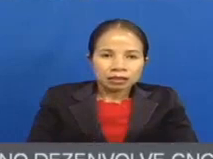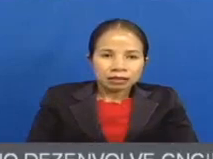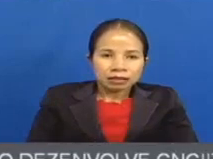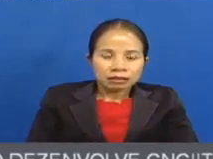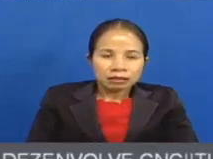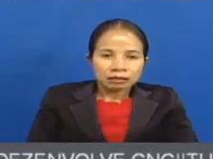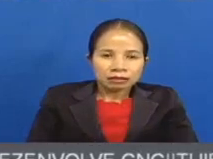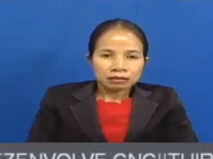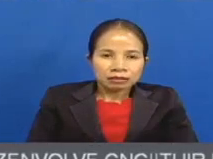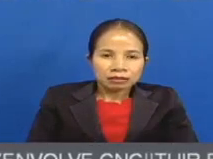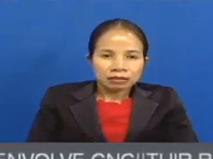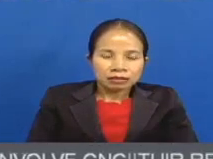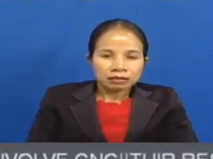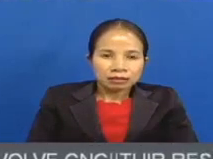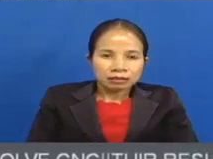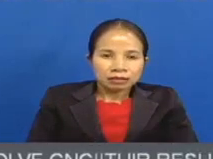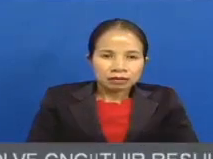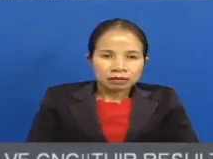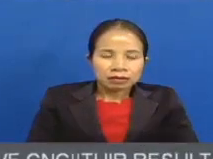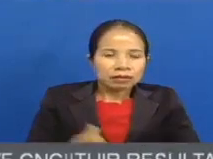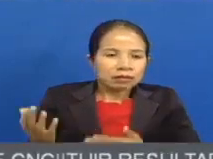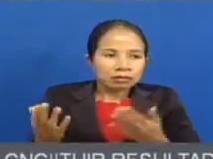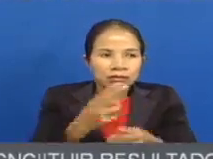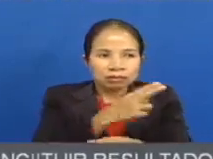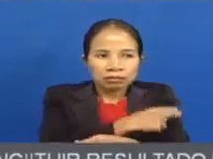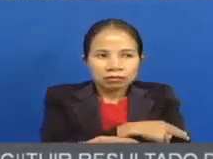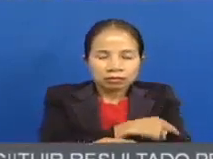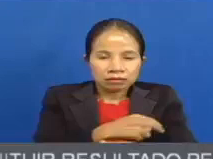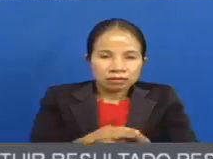sakur Lori dana wa lori basitan.